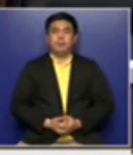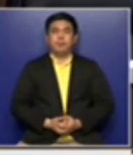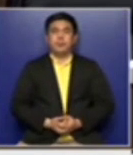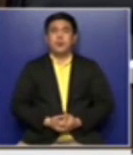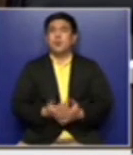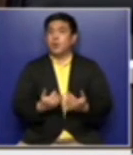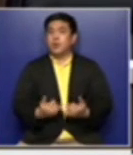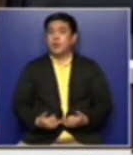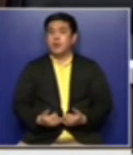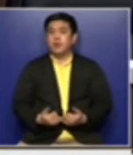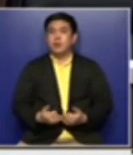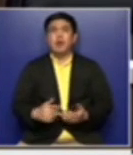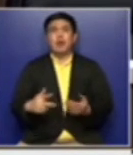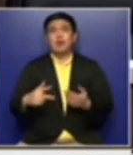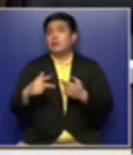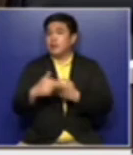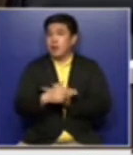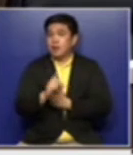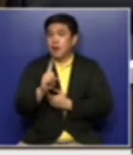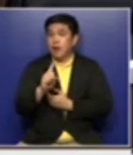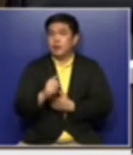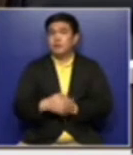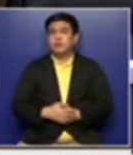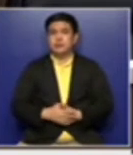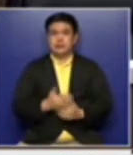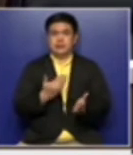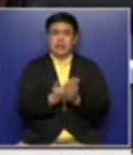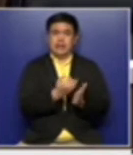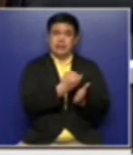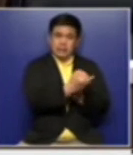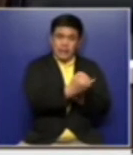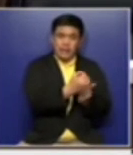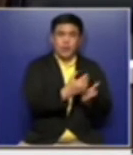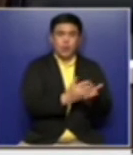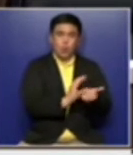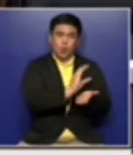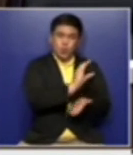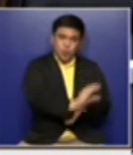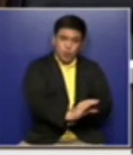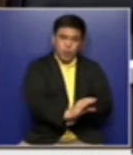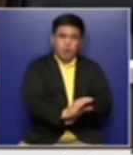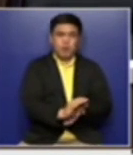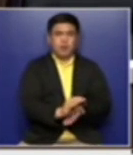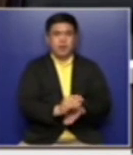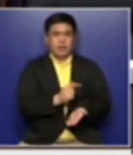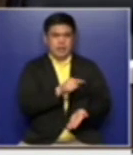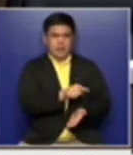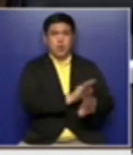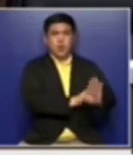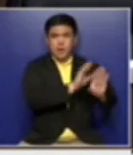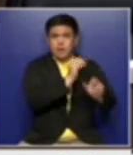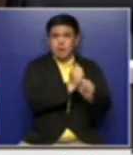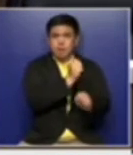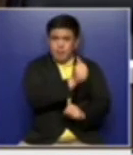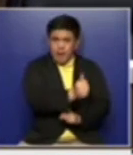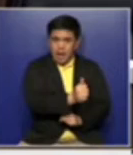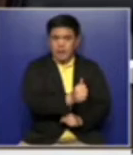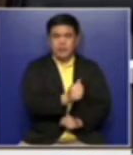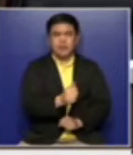ทเราก็สามารถตัดรายจ่ายเงินลงทุนในบางส่วนนะครับที่จะ